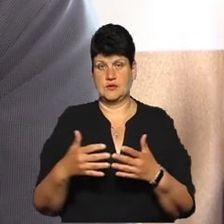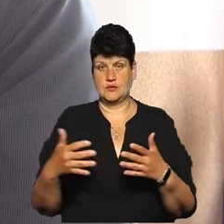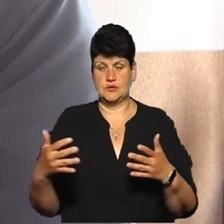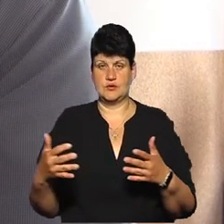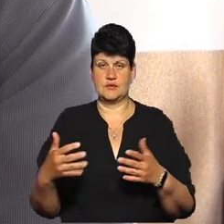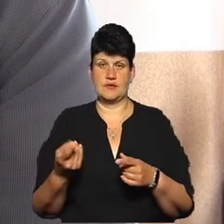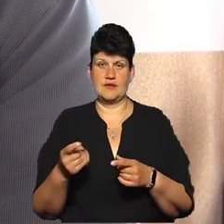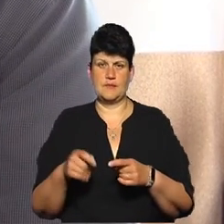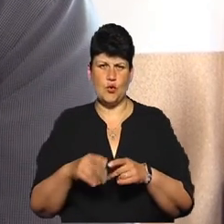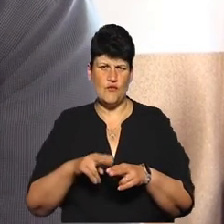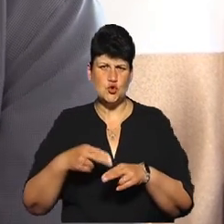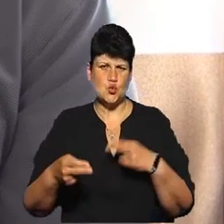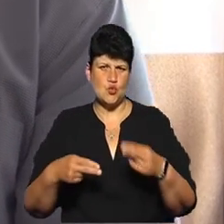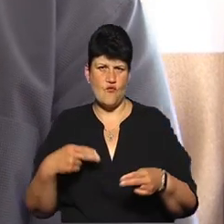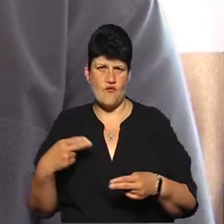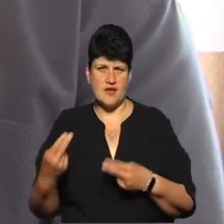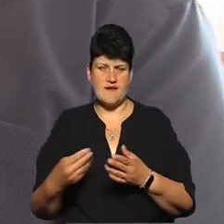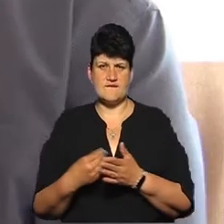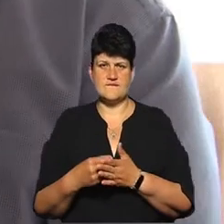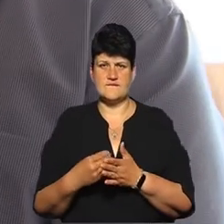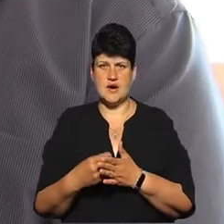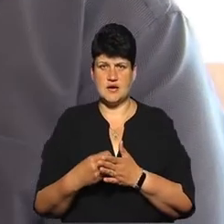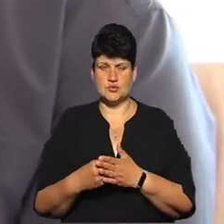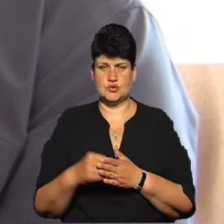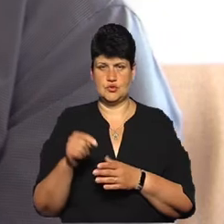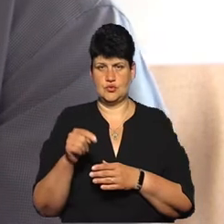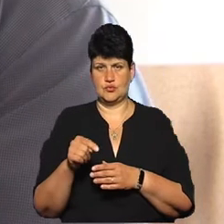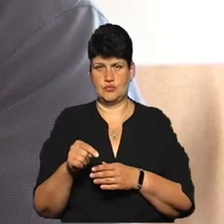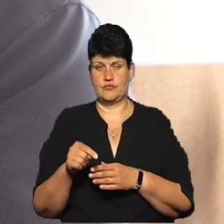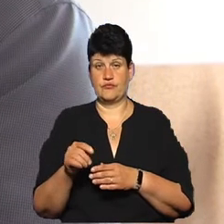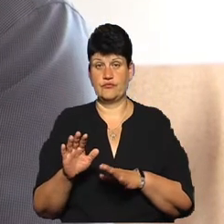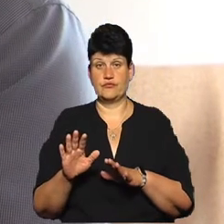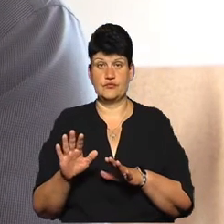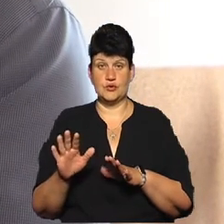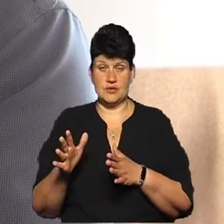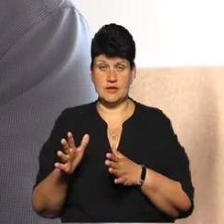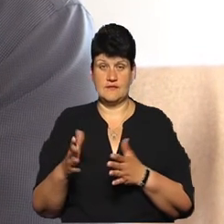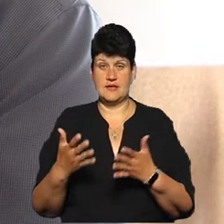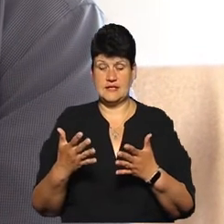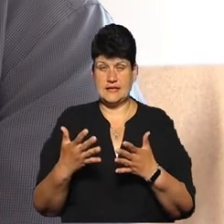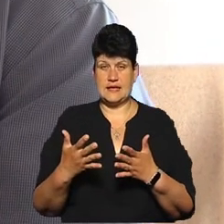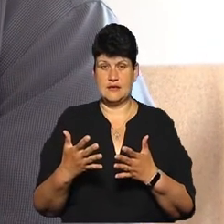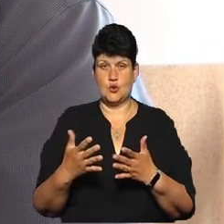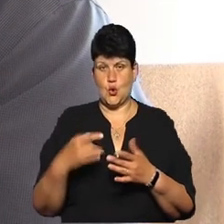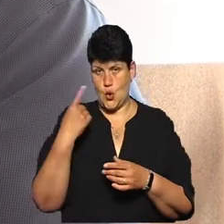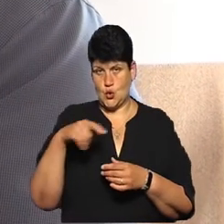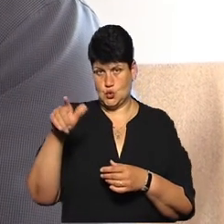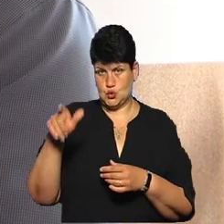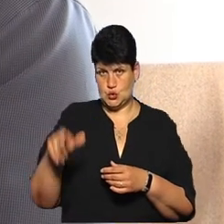наступним відшкодуванням вартості того ж майна. В разі визнання особи